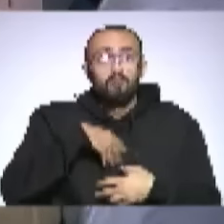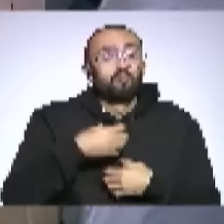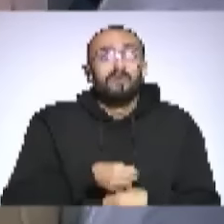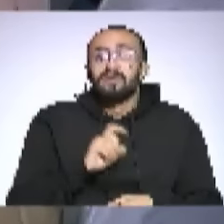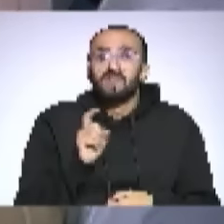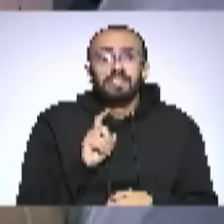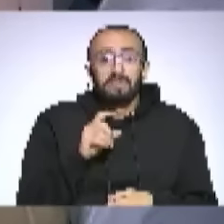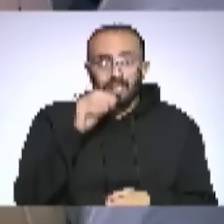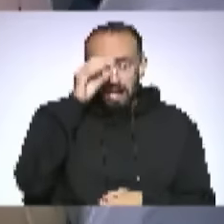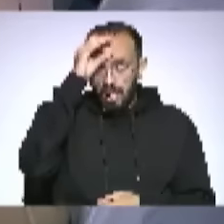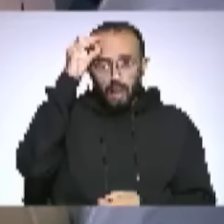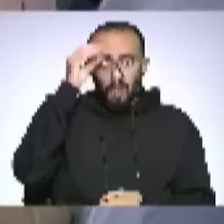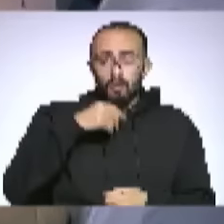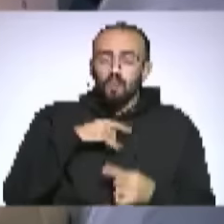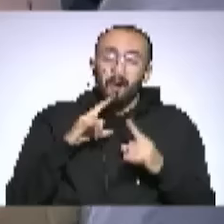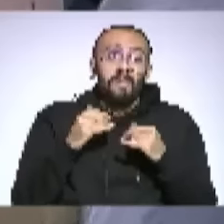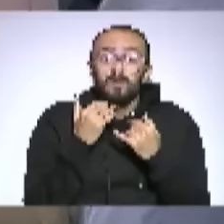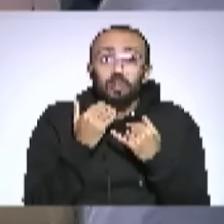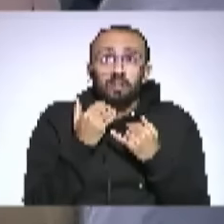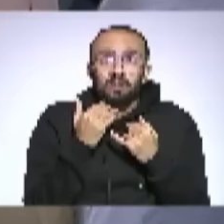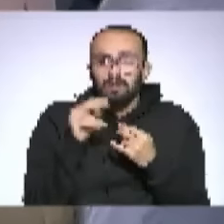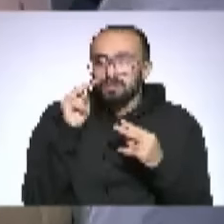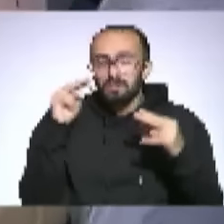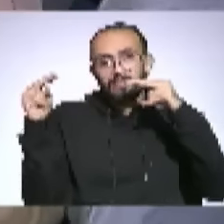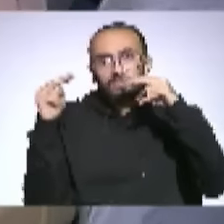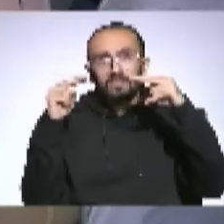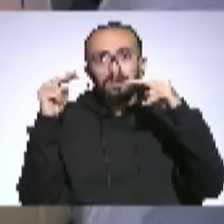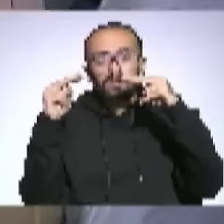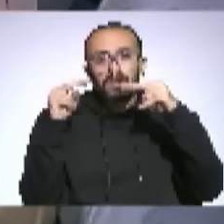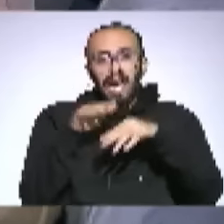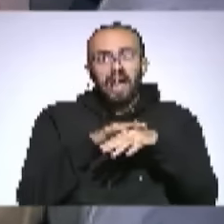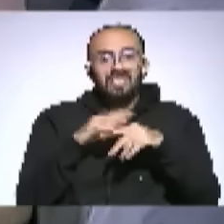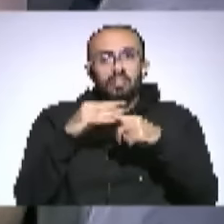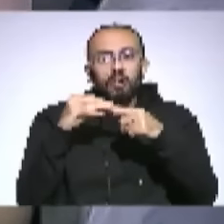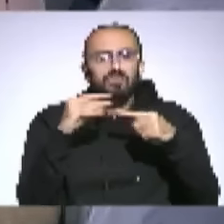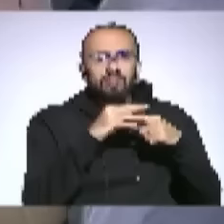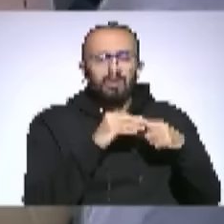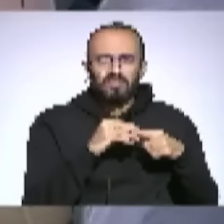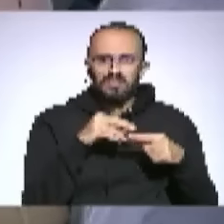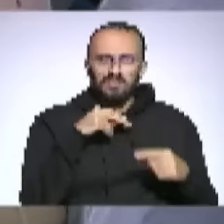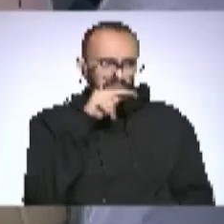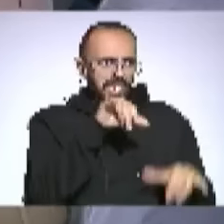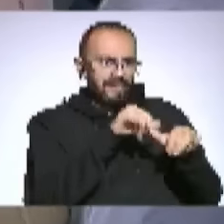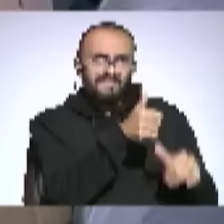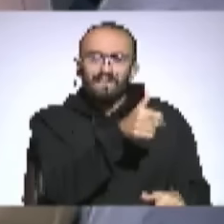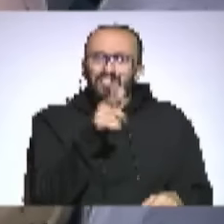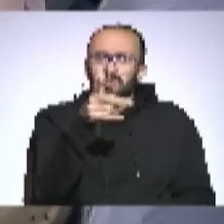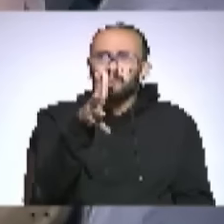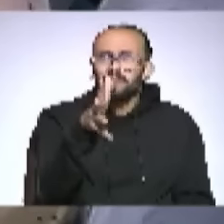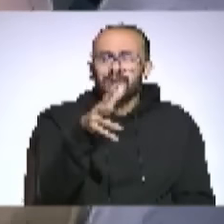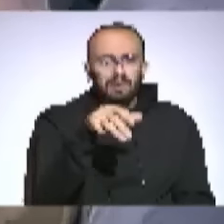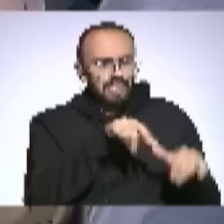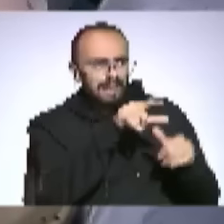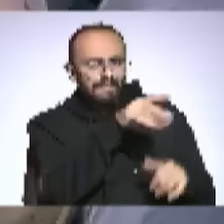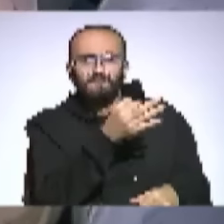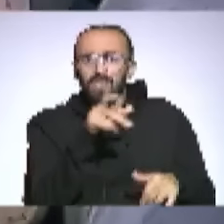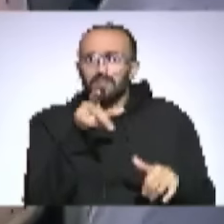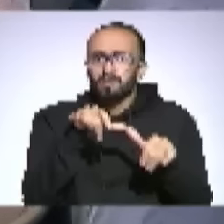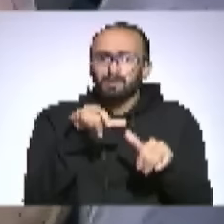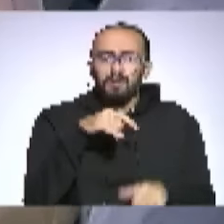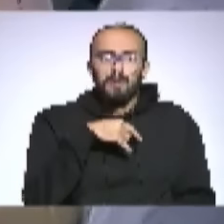ومش بيحبوا بعض قوي كل واحد يبص يعني على انه ناقصه حاجه ده مش شبه اللي انا بشوفه على السوشيال ميديا كنت اتمنى ان